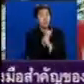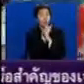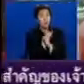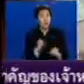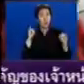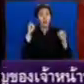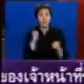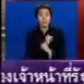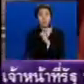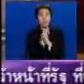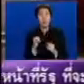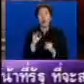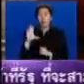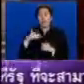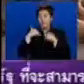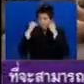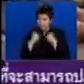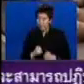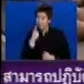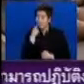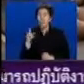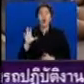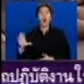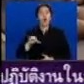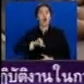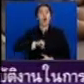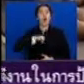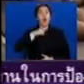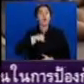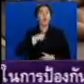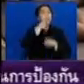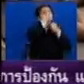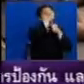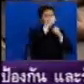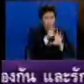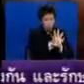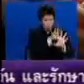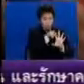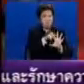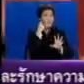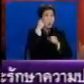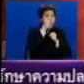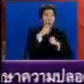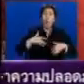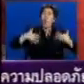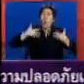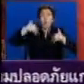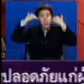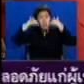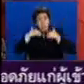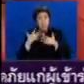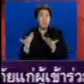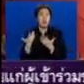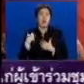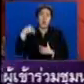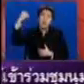ล่านี้สะท้อนให้เห็นถึงภาวะทางอารมณ์ระหว่างการชุมนุมเรียกร้องทางการเมืองแบบไม่หวั่นต่อสภาวะอากาศไม่ว่าจะ